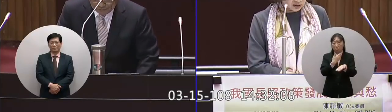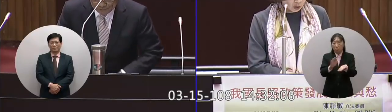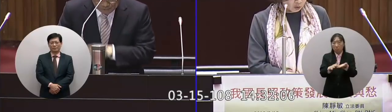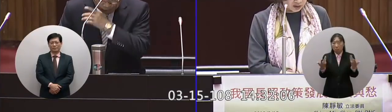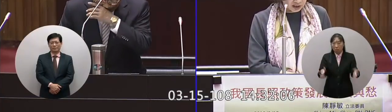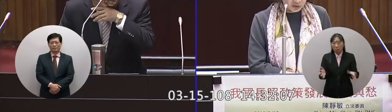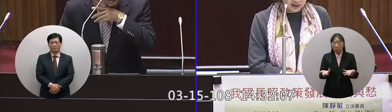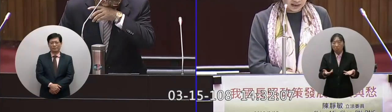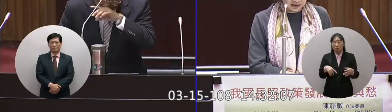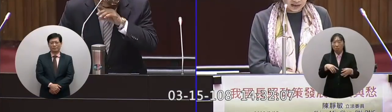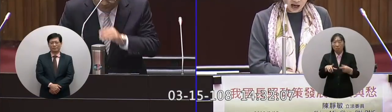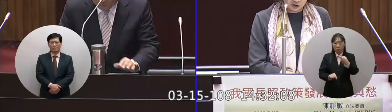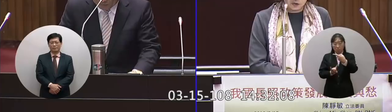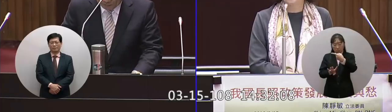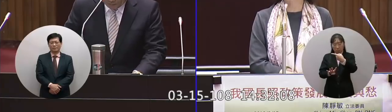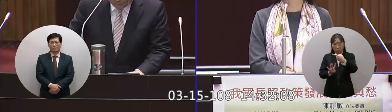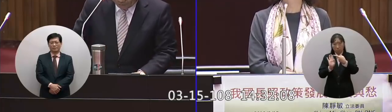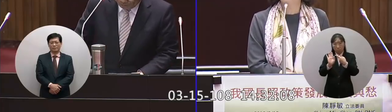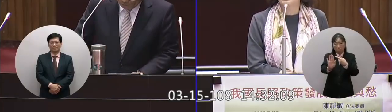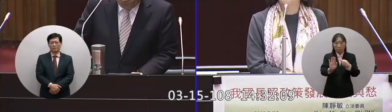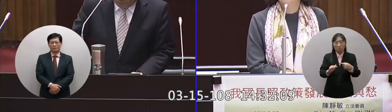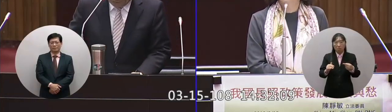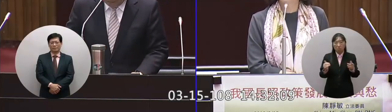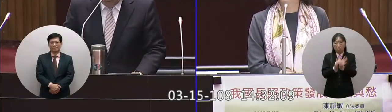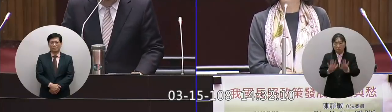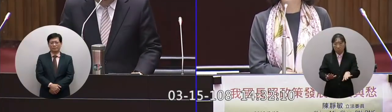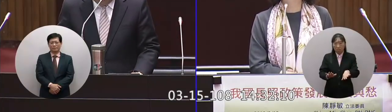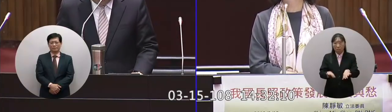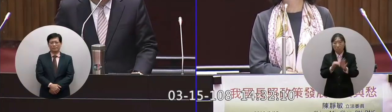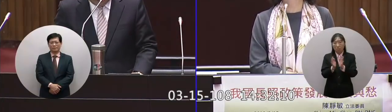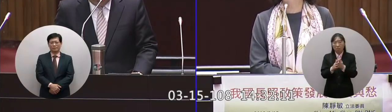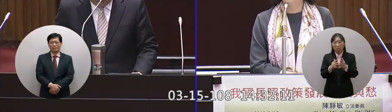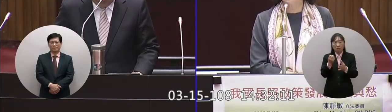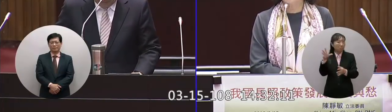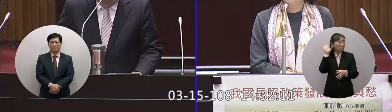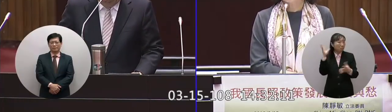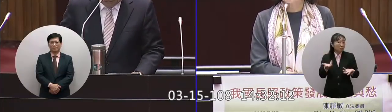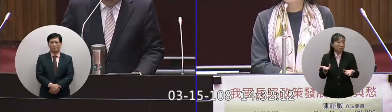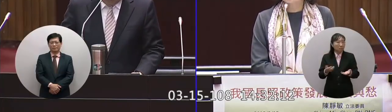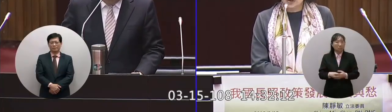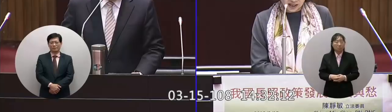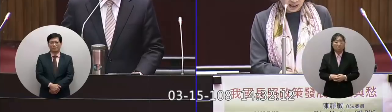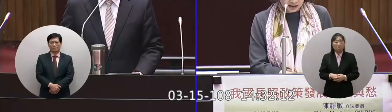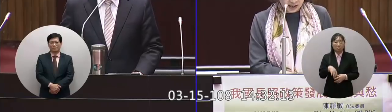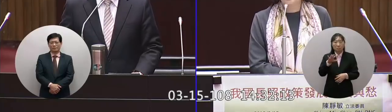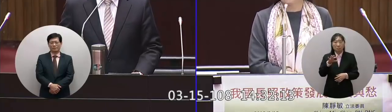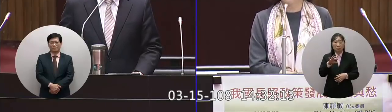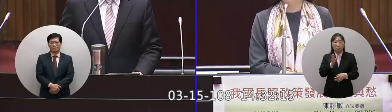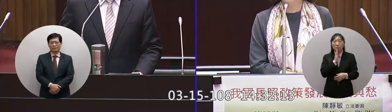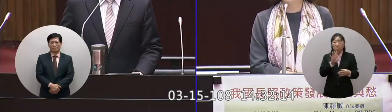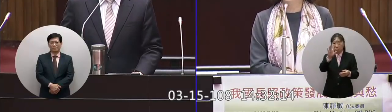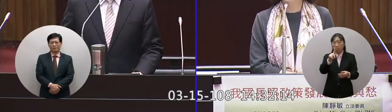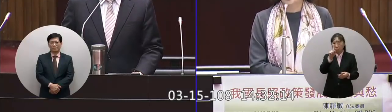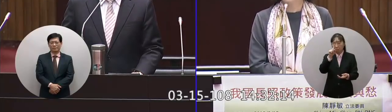搜寻了从1月14号就职到现在所有的新闻事件里面，只出现了一